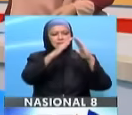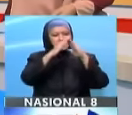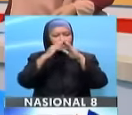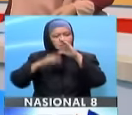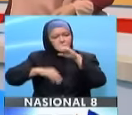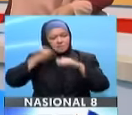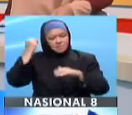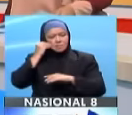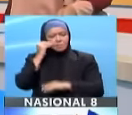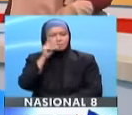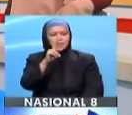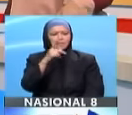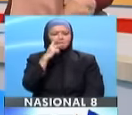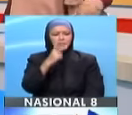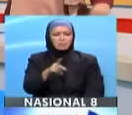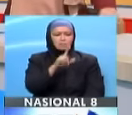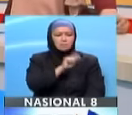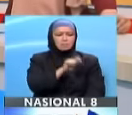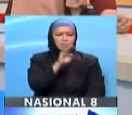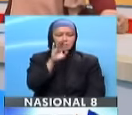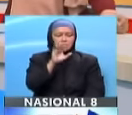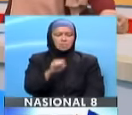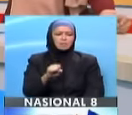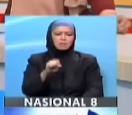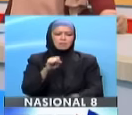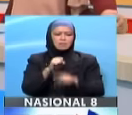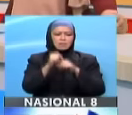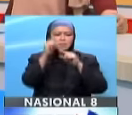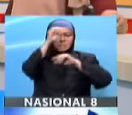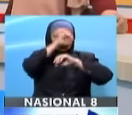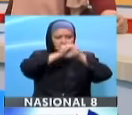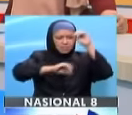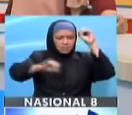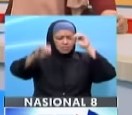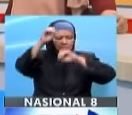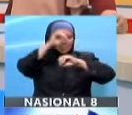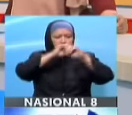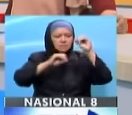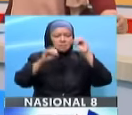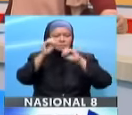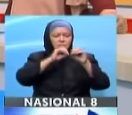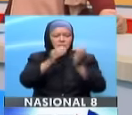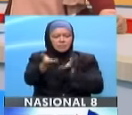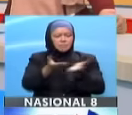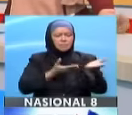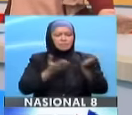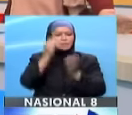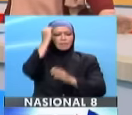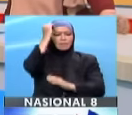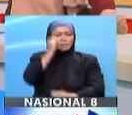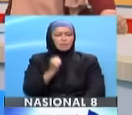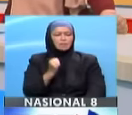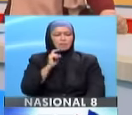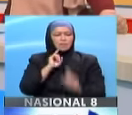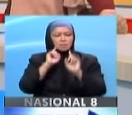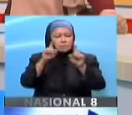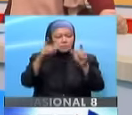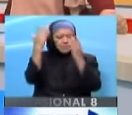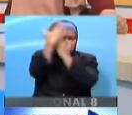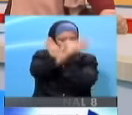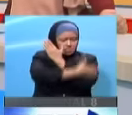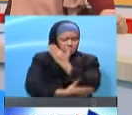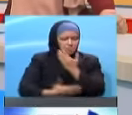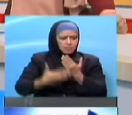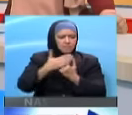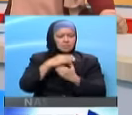tentunya Terminal Bersepadu Selatan TBS. Tinjauan kami di terminal yang menyediakan perkhidmatan bas ekspres ke seluruh semenanjung itu mendapati